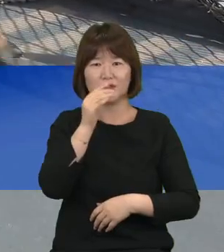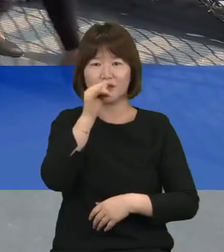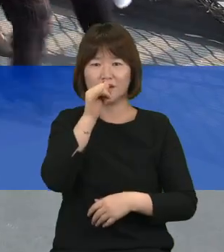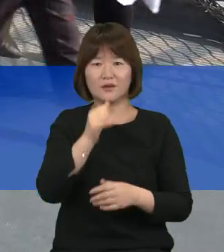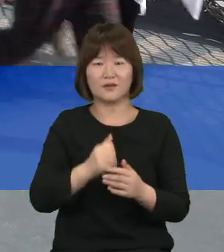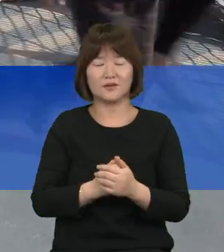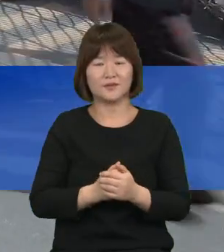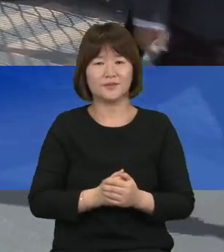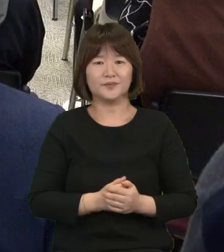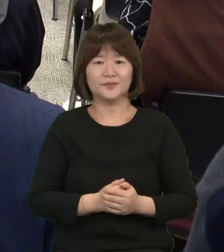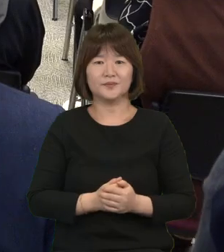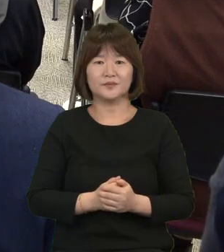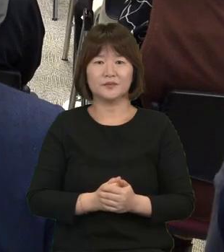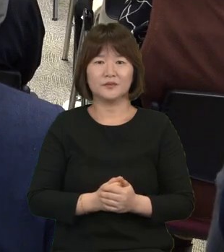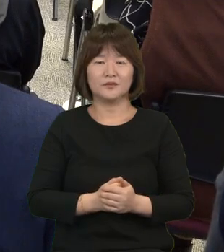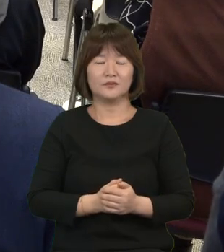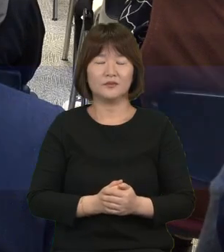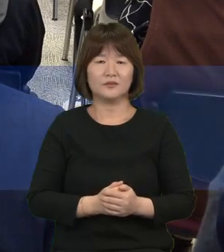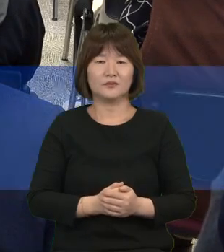있습니다.